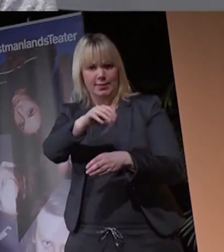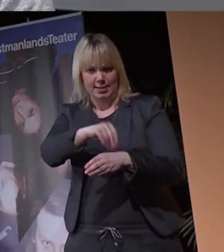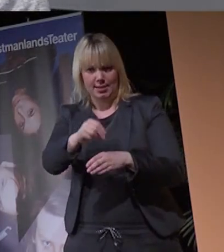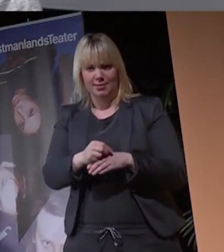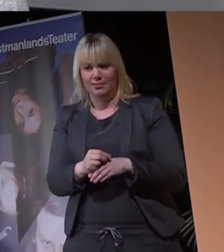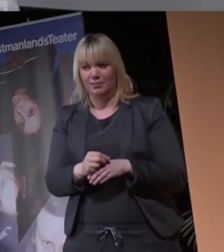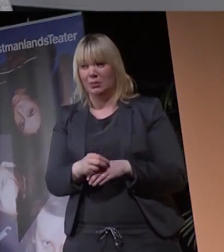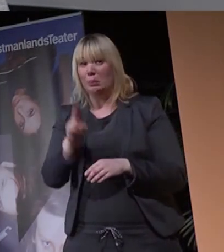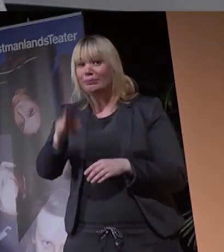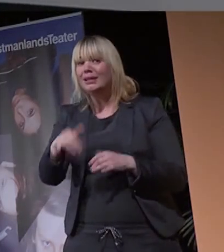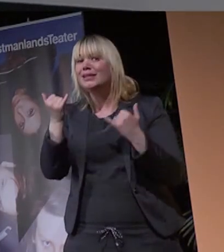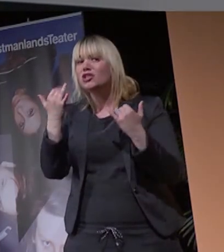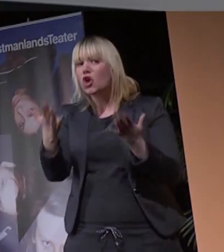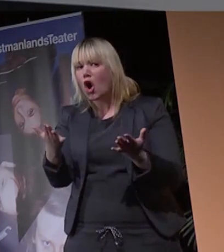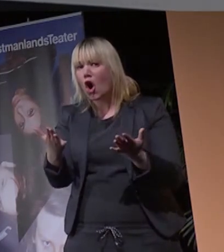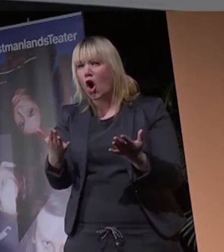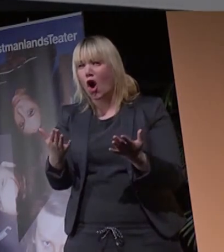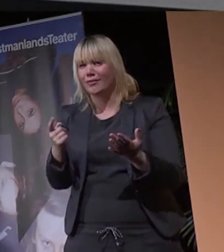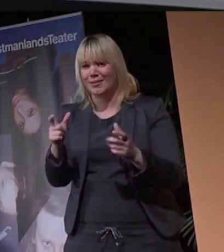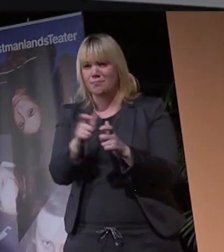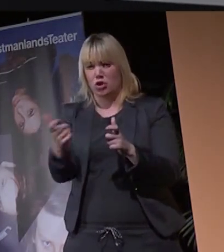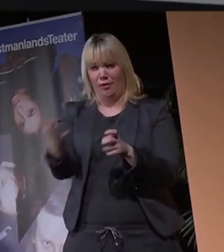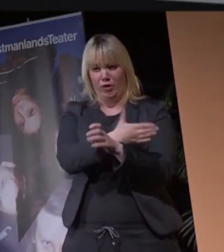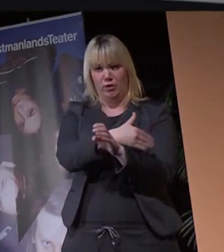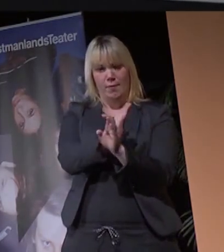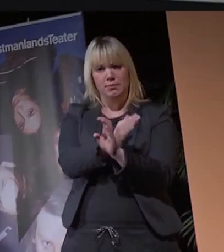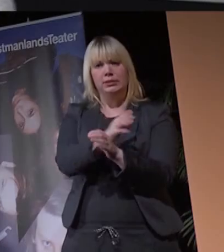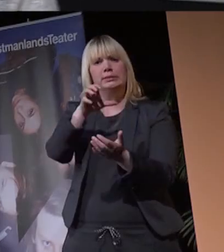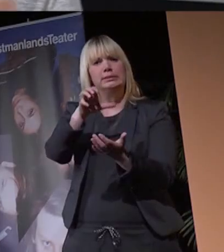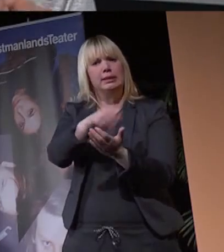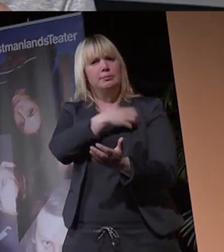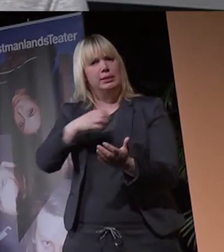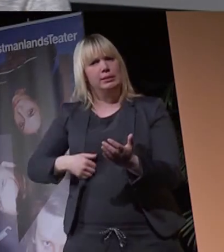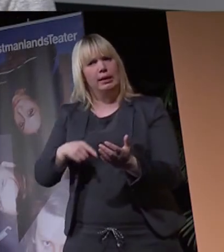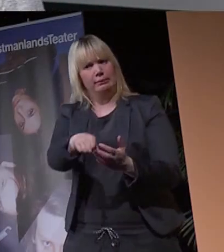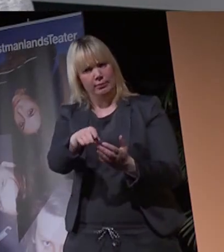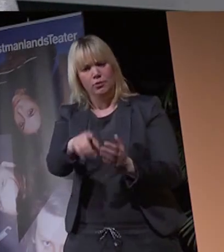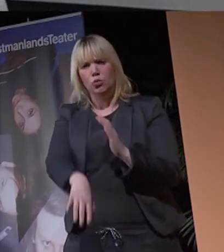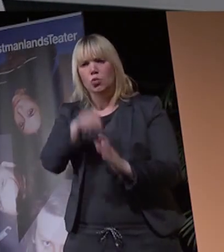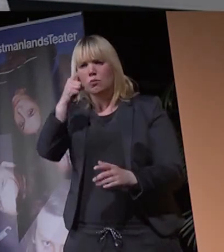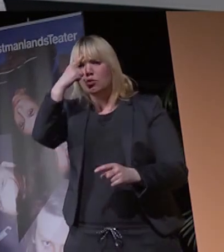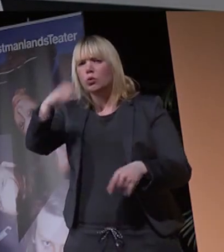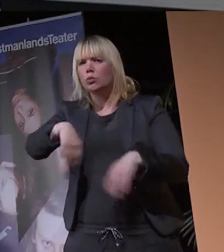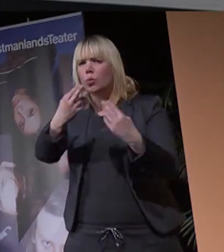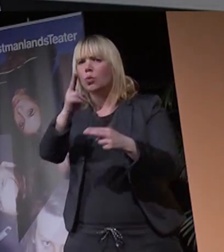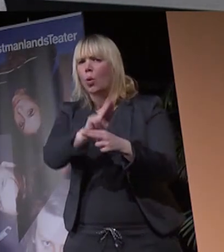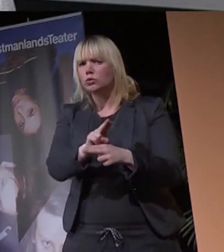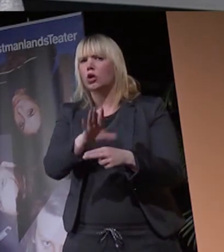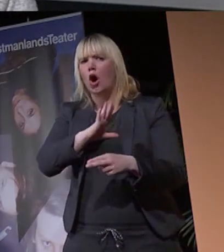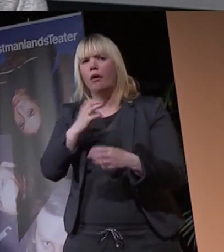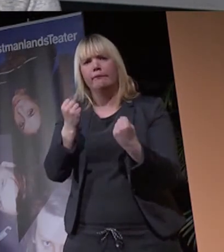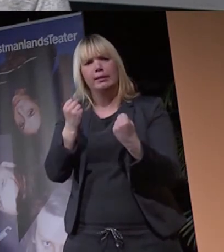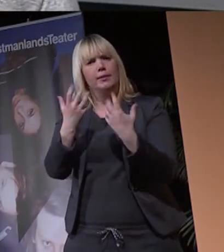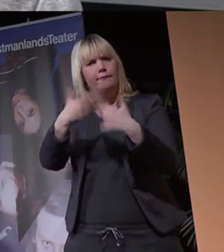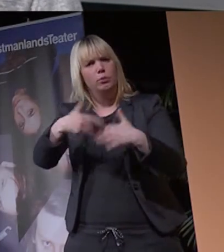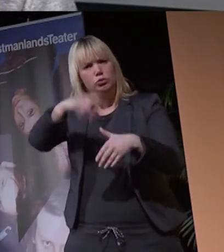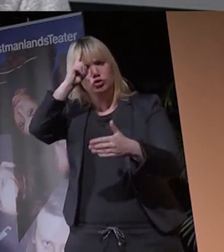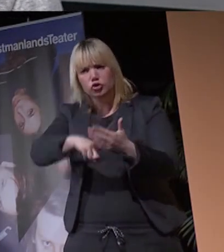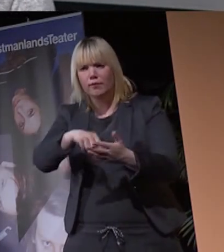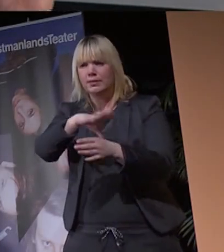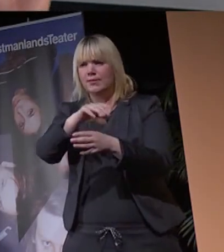Ja, jag har pratat med Magdalena Andersson om detta. Ja, bra. Ja. Vad sa Magdalena? Hon, nej men så här